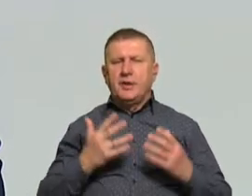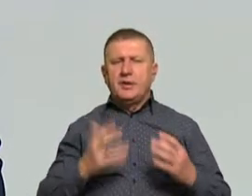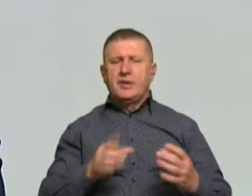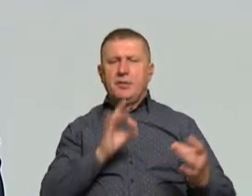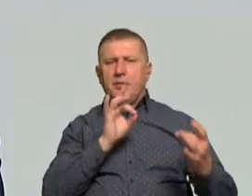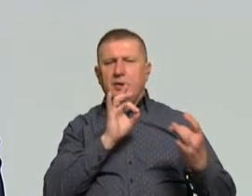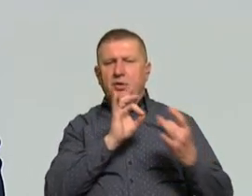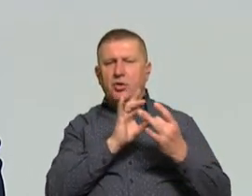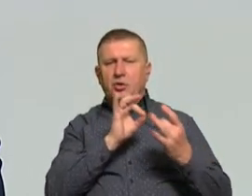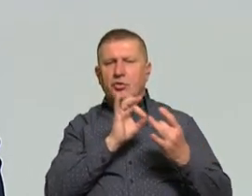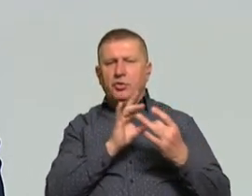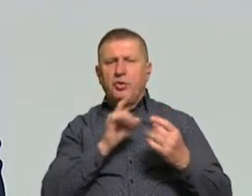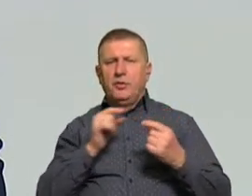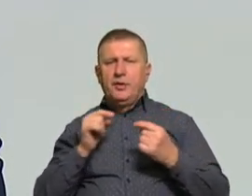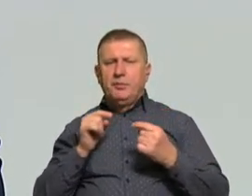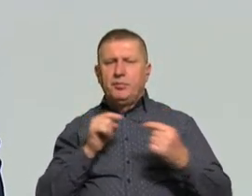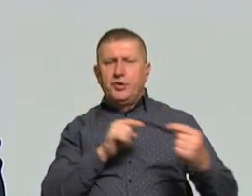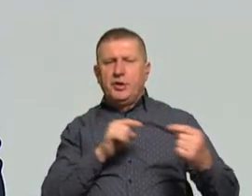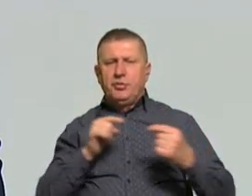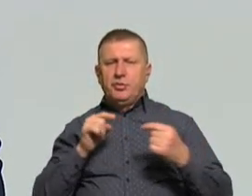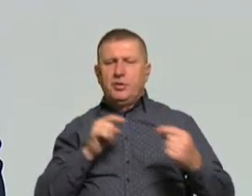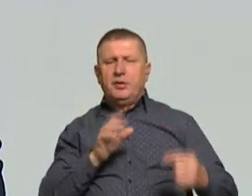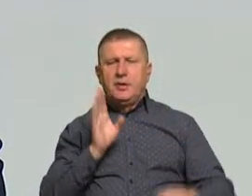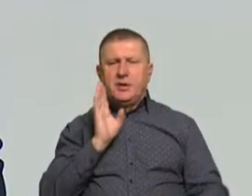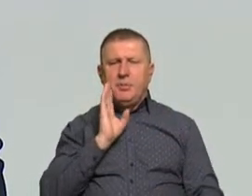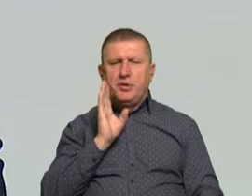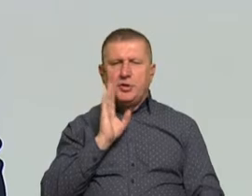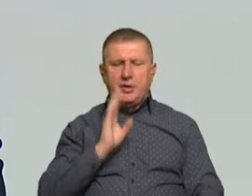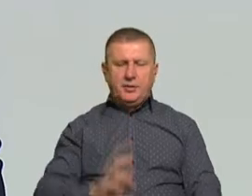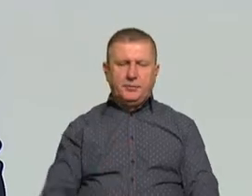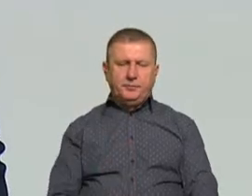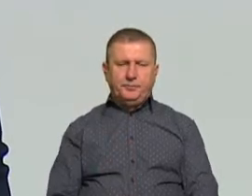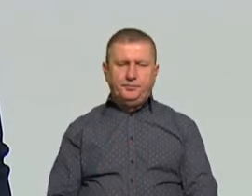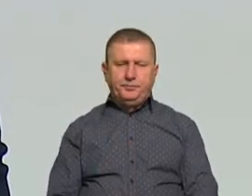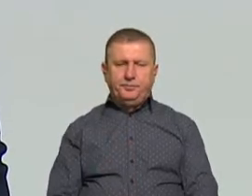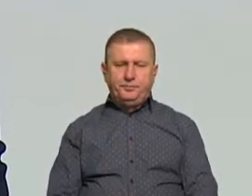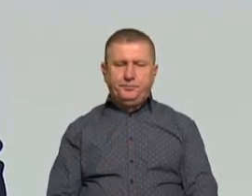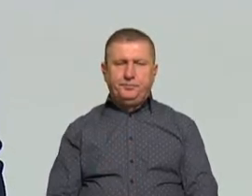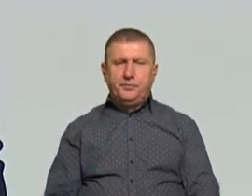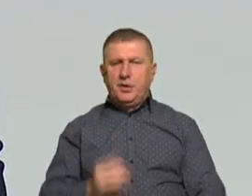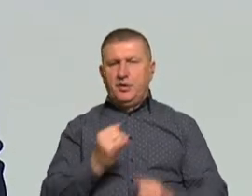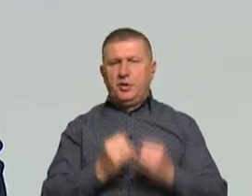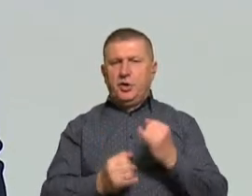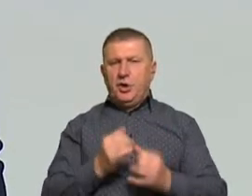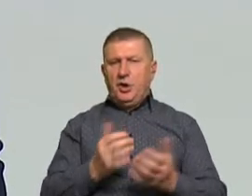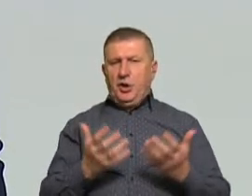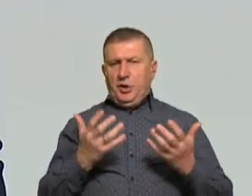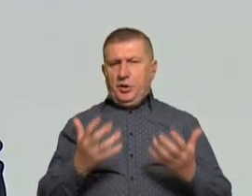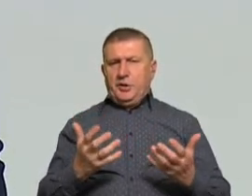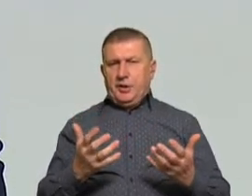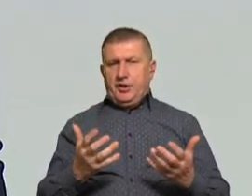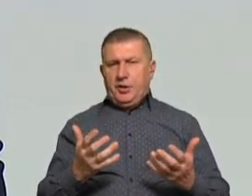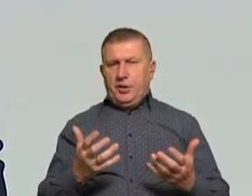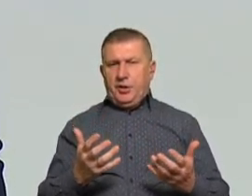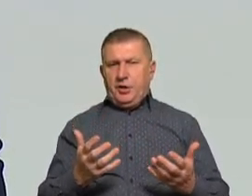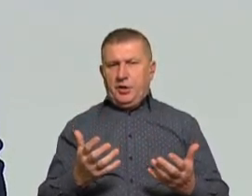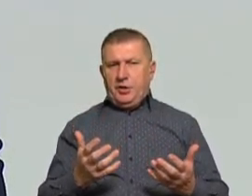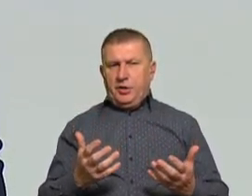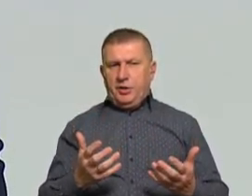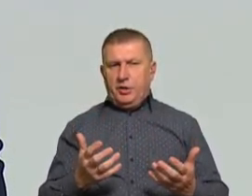skonsultować, przedyskutować z mieszkańcami. Więc jeśli państwo chcecie